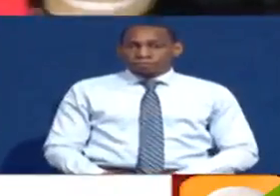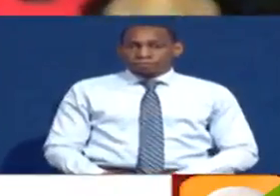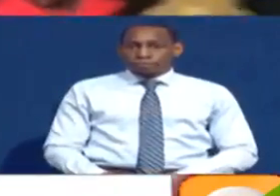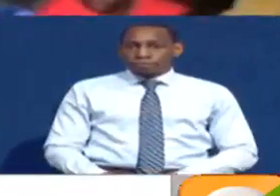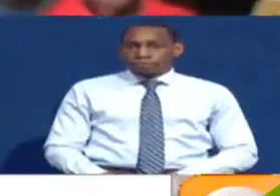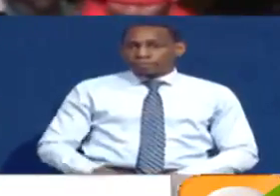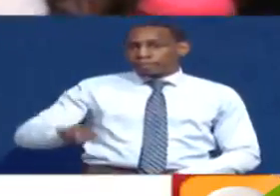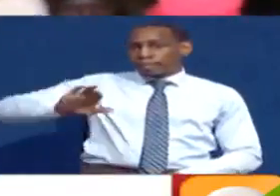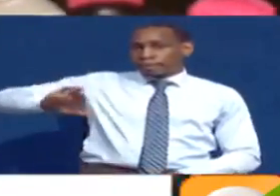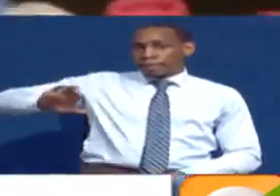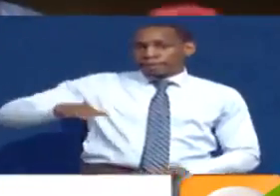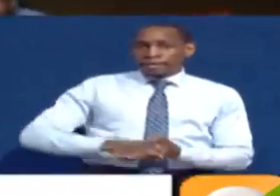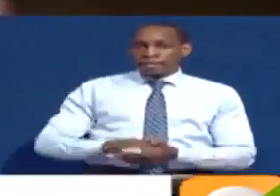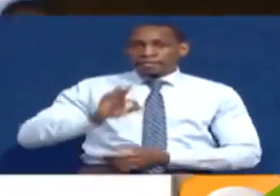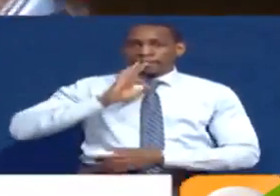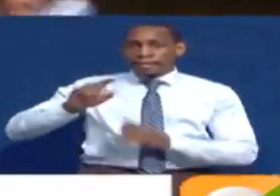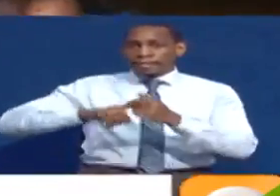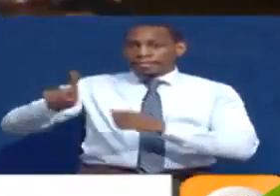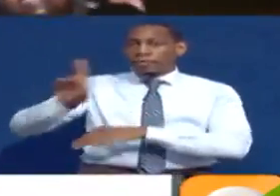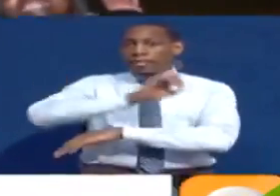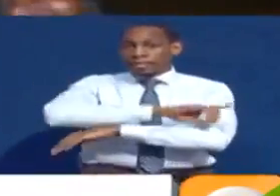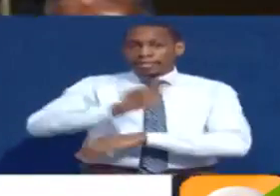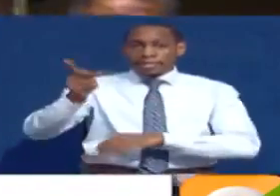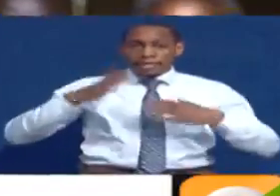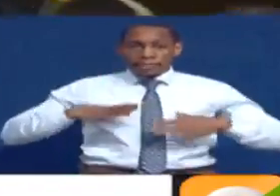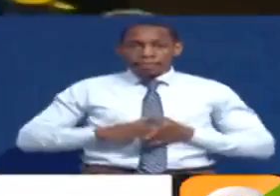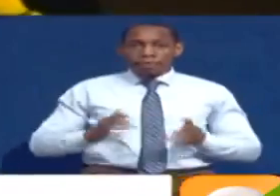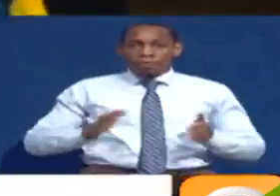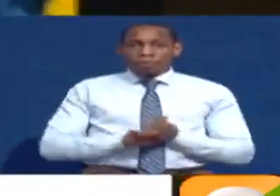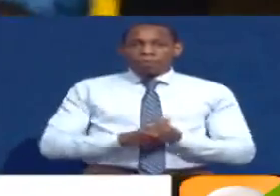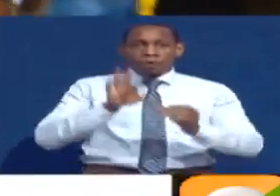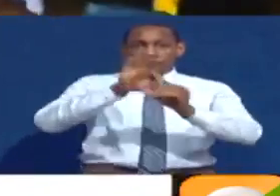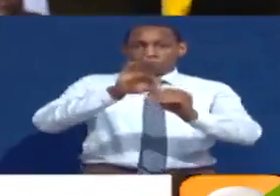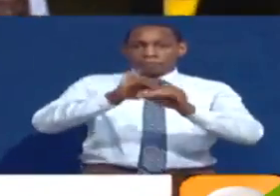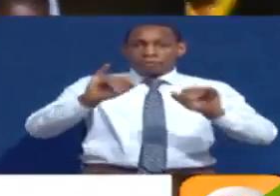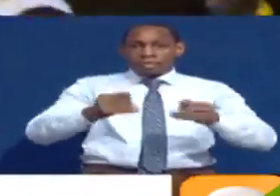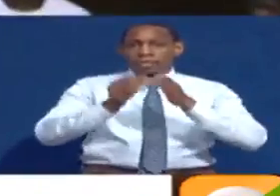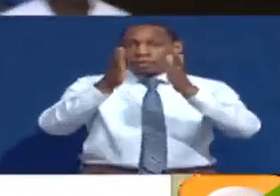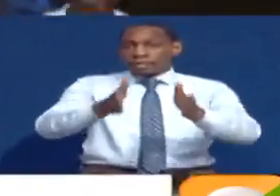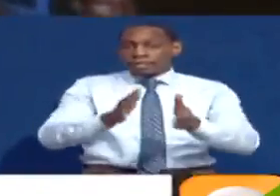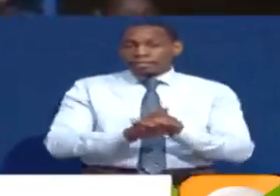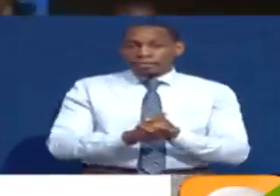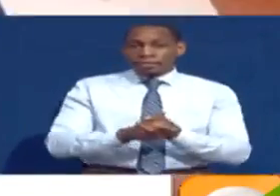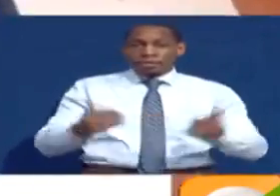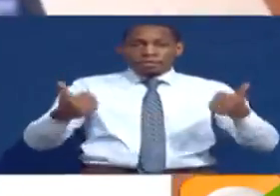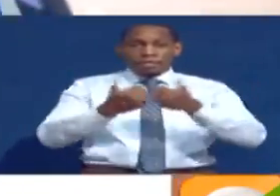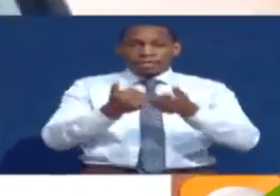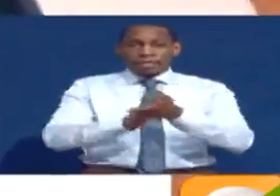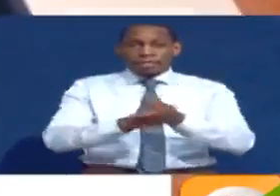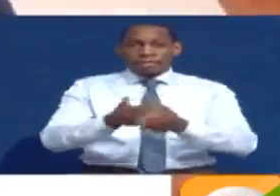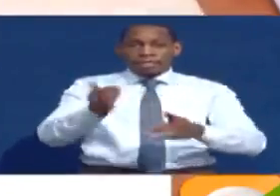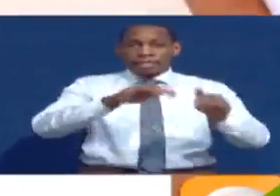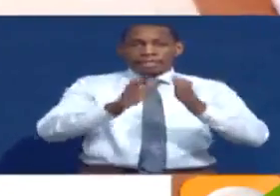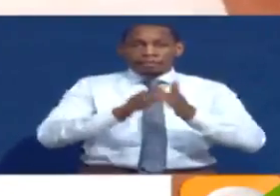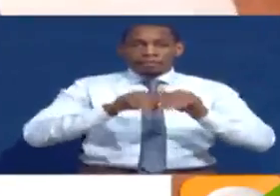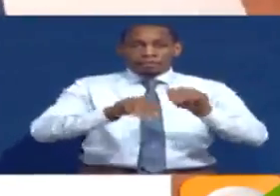Huku zikisalia siku 391, Wakenya wajitose ulingoni kuwachagua viongozi wao katika kinyang'anyiro cha tatu